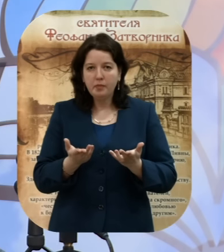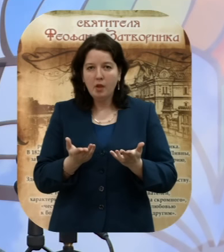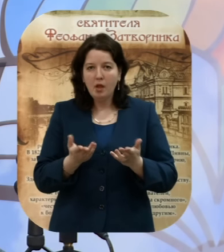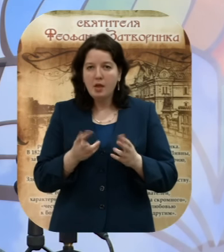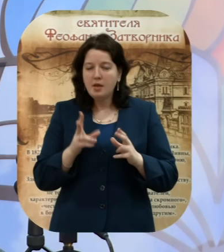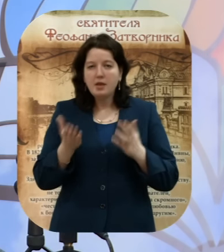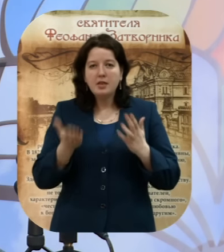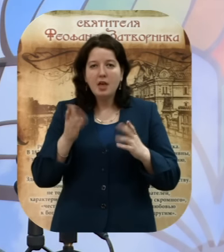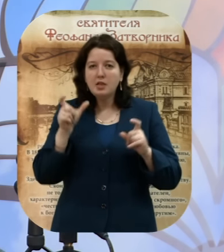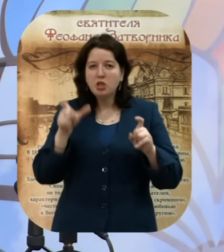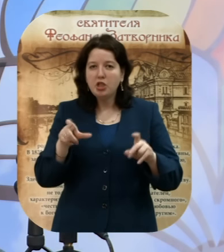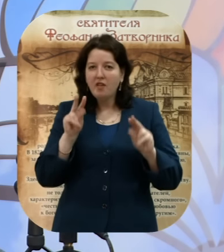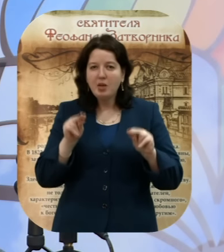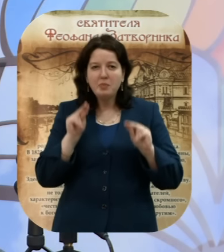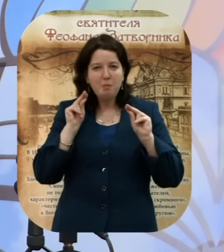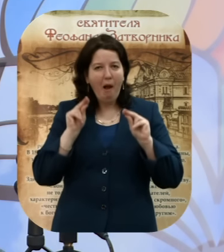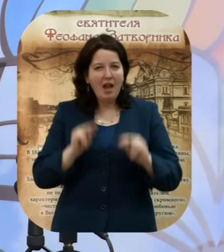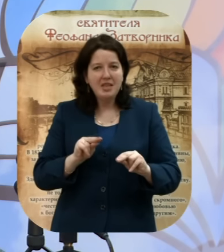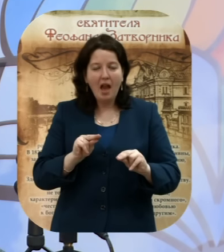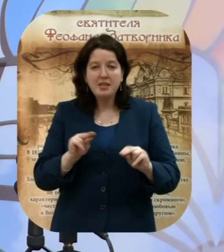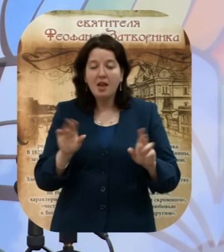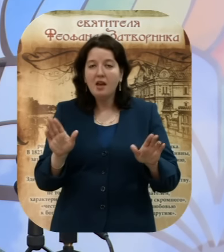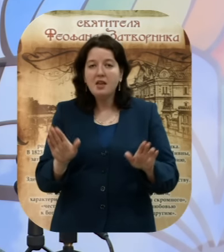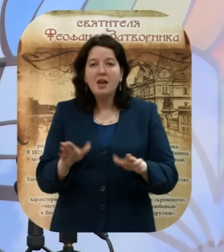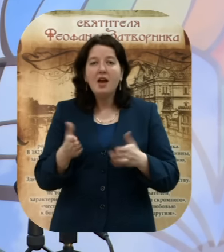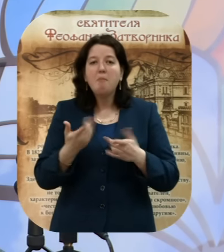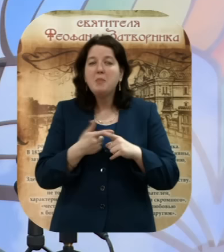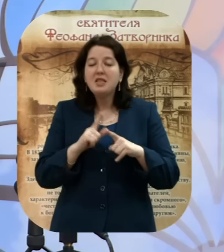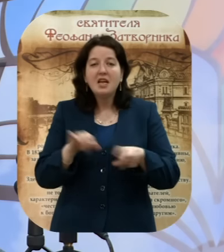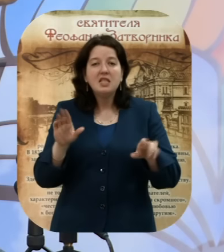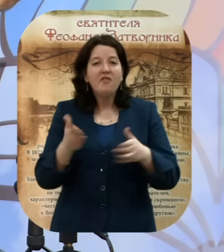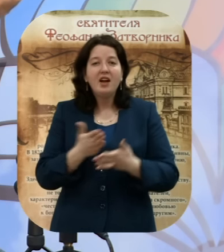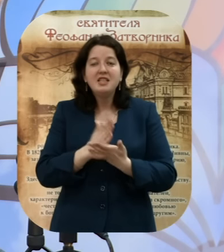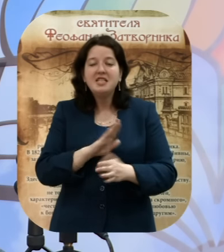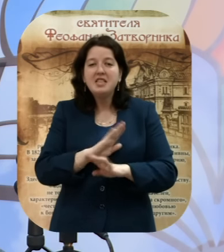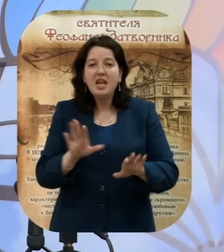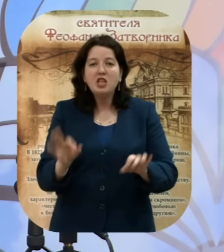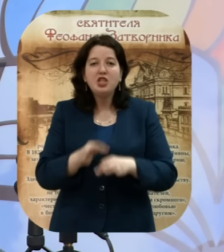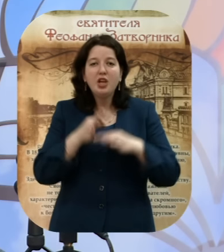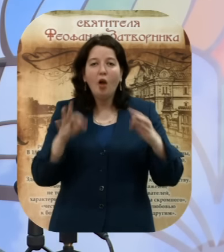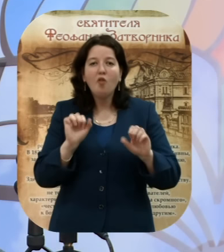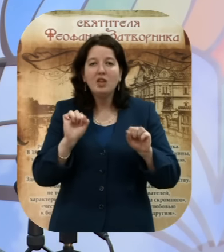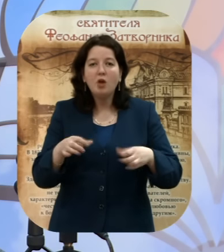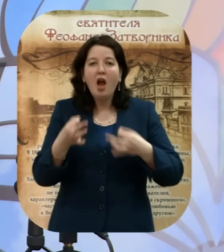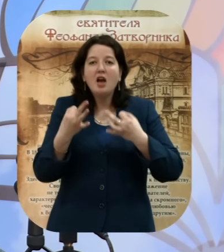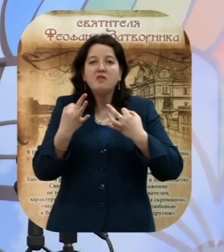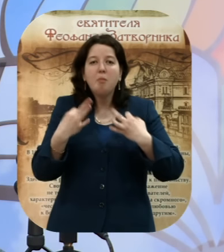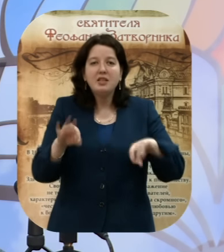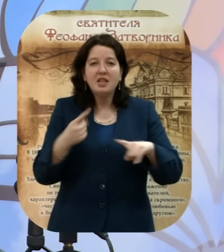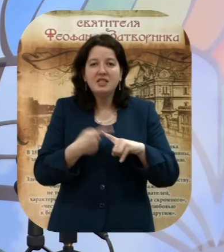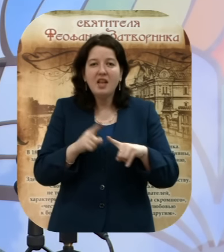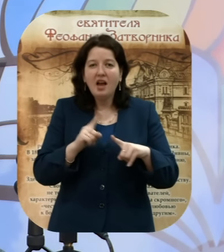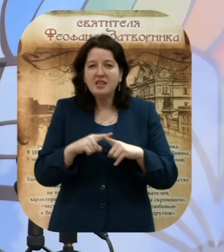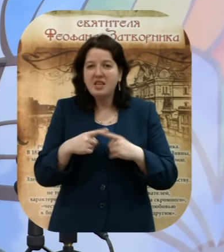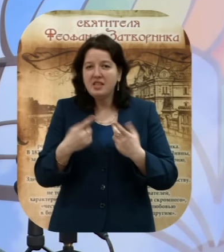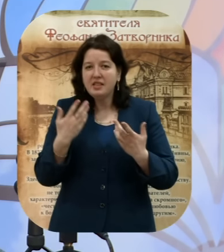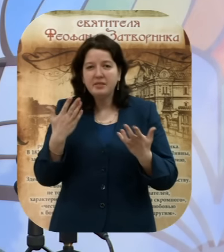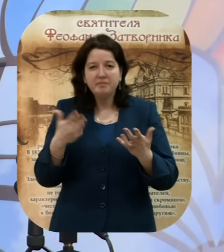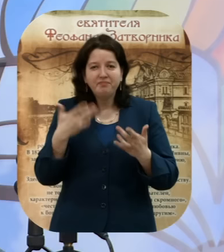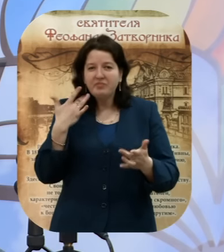Без покаяния нет возможности освободиться от всех этих гадостей, от всех этих